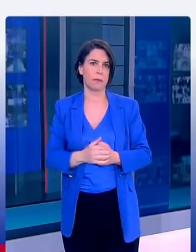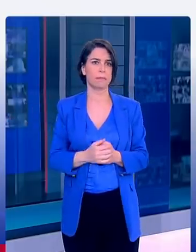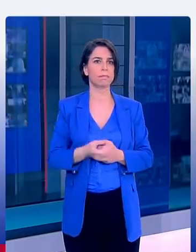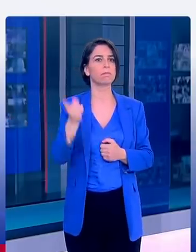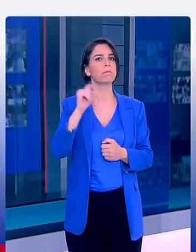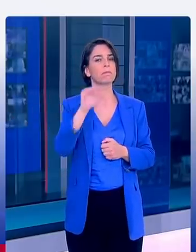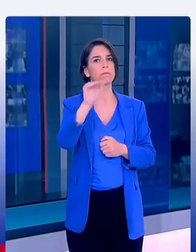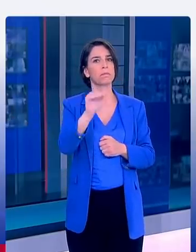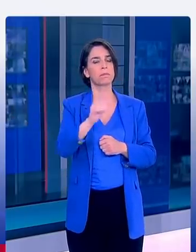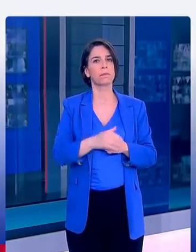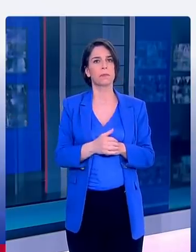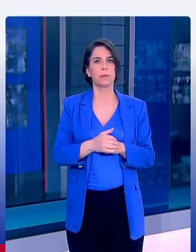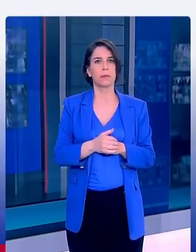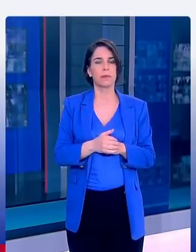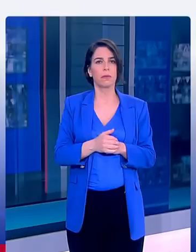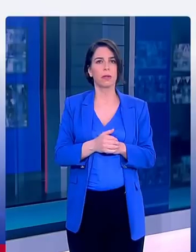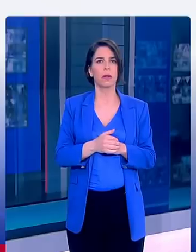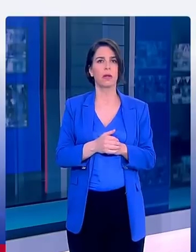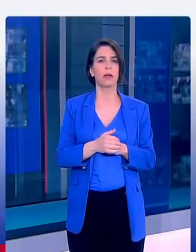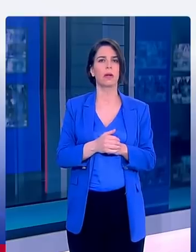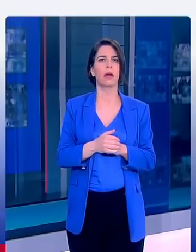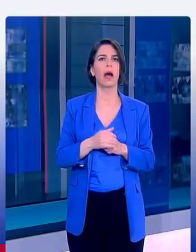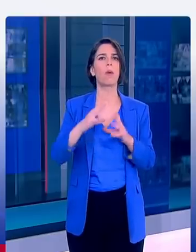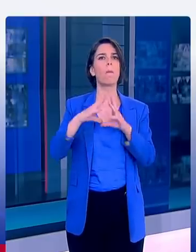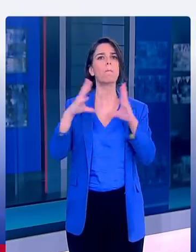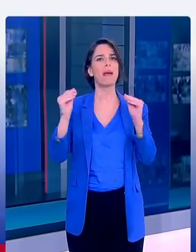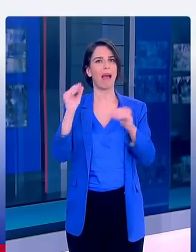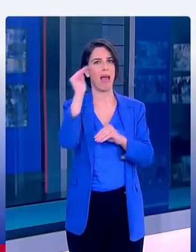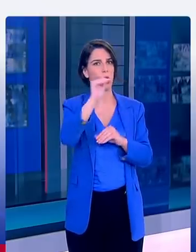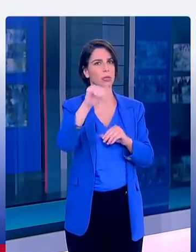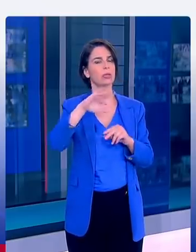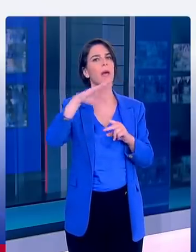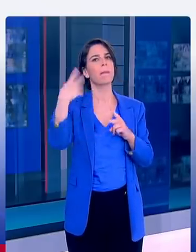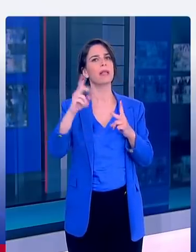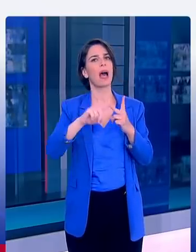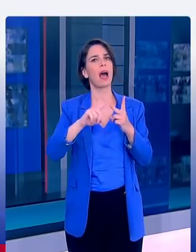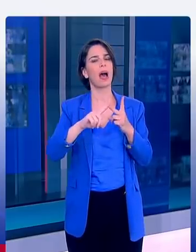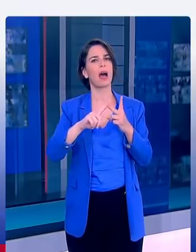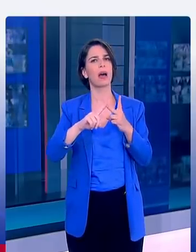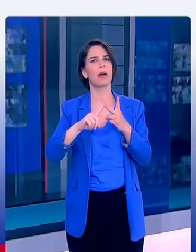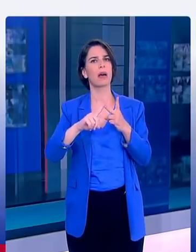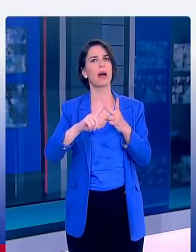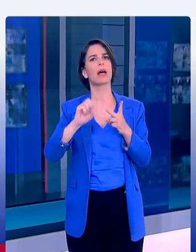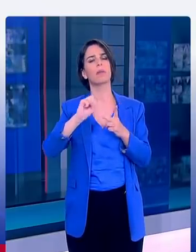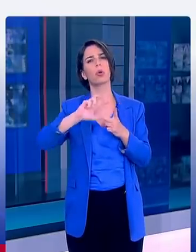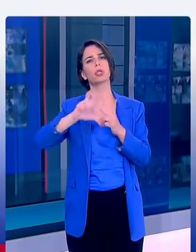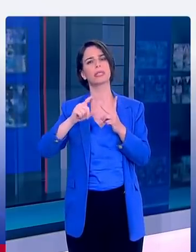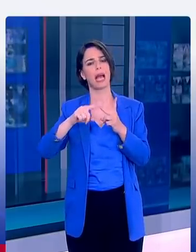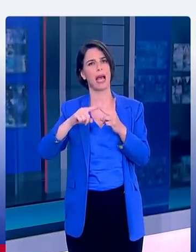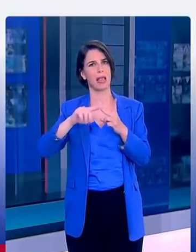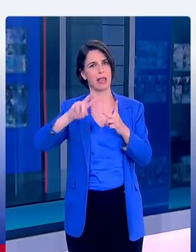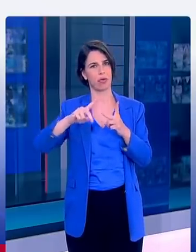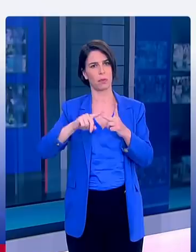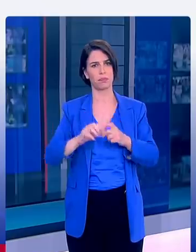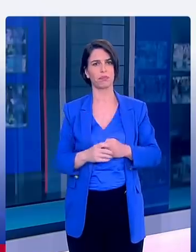Επόμενη ερώτηση, ο κύριος Νίκος Αρμένης από τον τηλεοπτικό σταθμό Μέγκα και ακολουθεί η κυρία Ναντίν Χαρδαλιά από τον τηλεοπτικό σταθμό Sky. Κύριε Πρόεδρε,